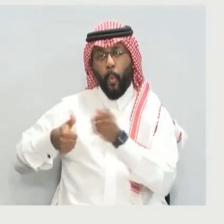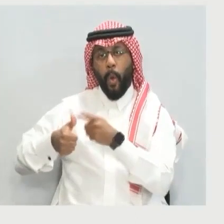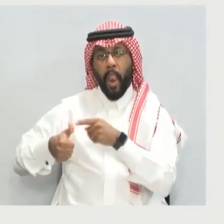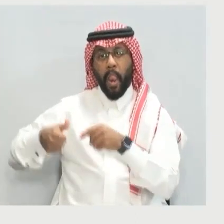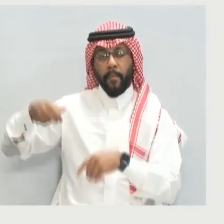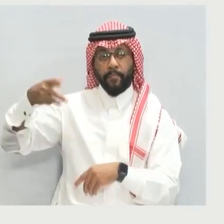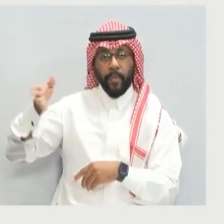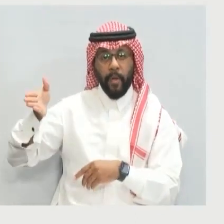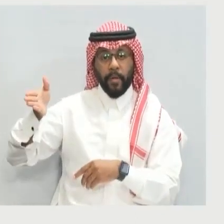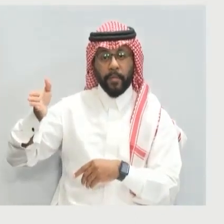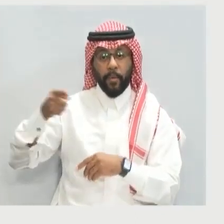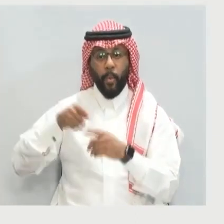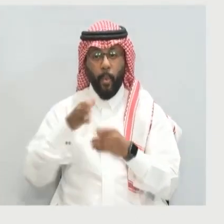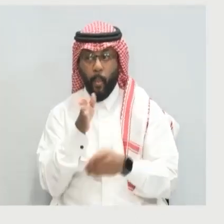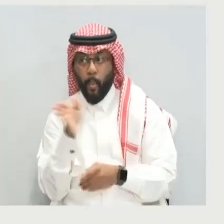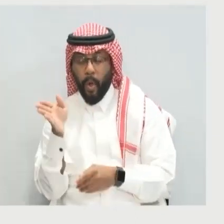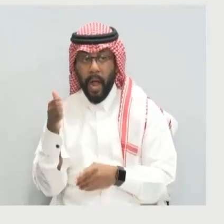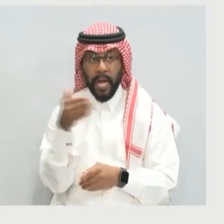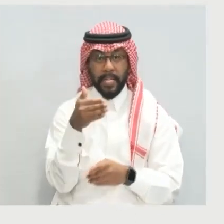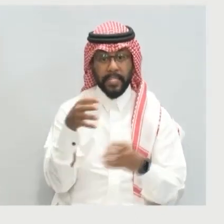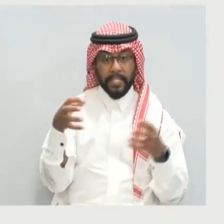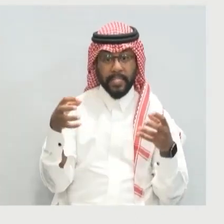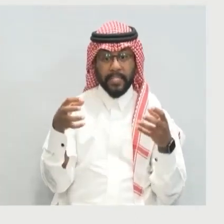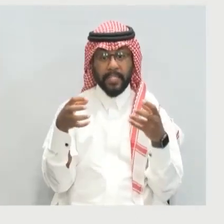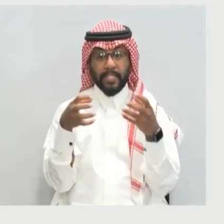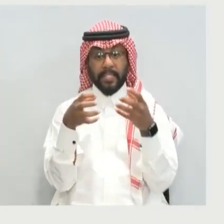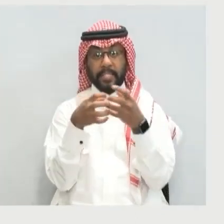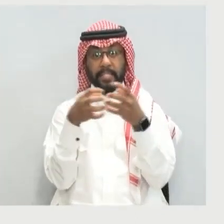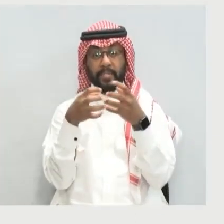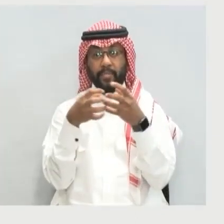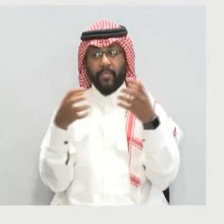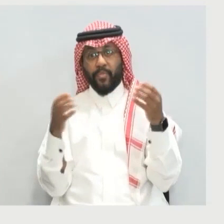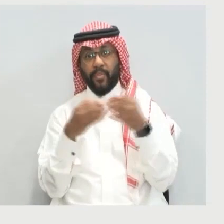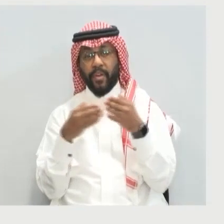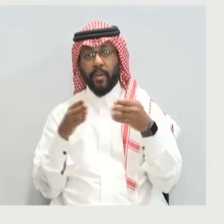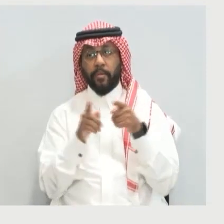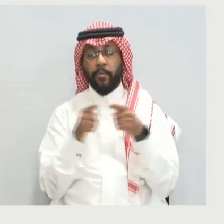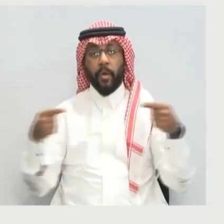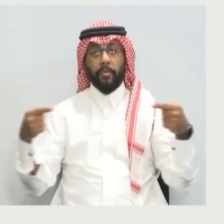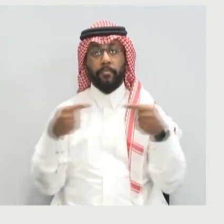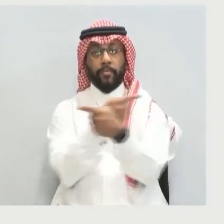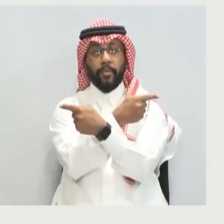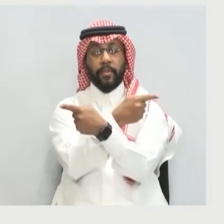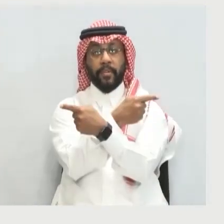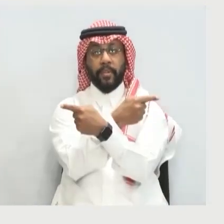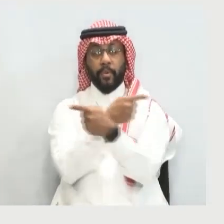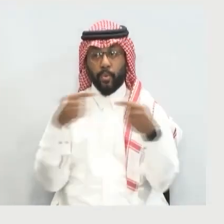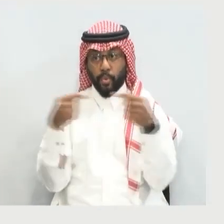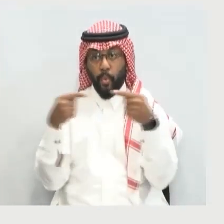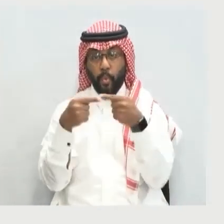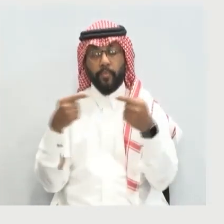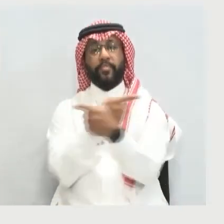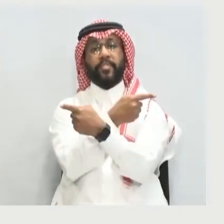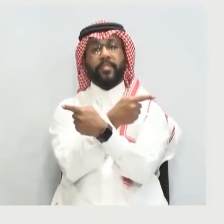ان الاتجاه غير صحيح عندما حدث التصادم حدث بعد ذلك ارتداد لاتجاه الاكسجين للاكسجين فنقول هنا